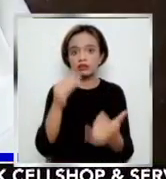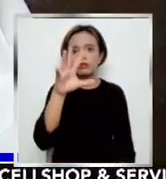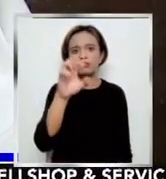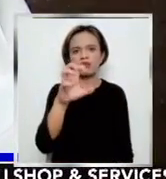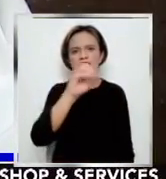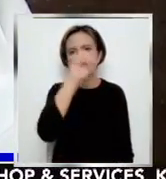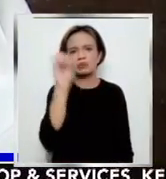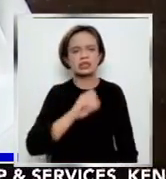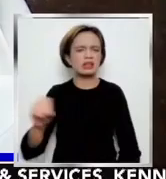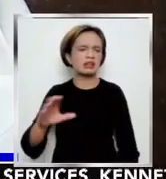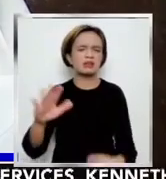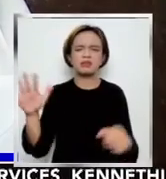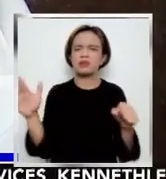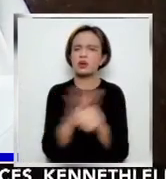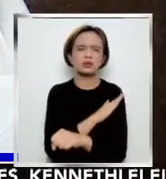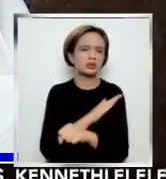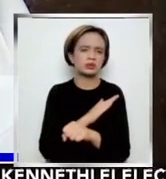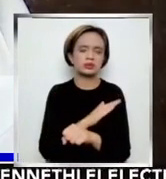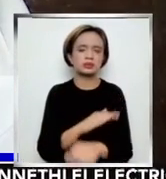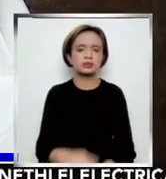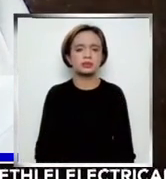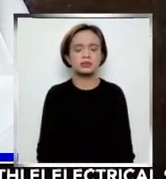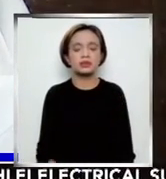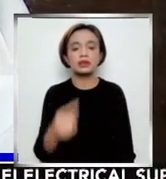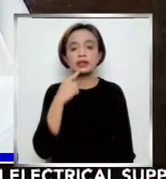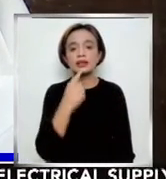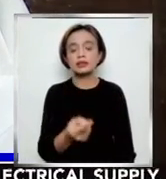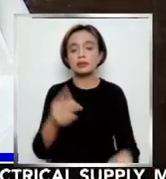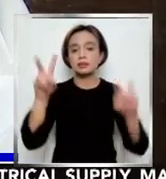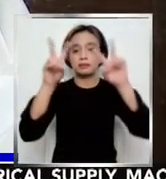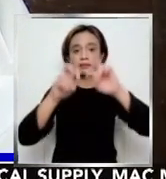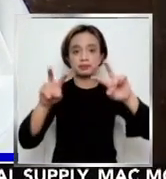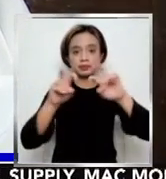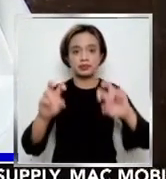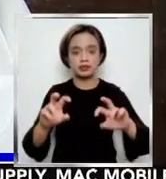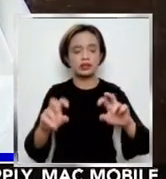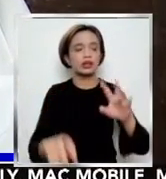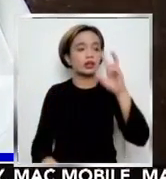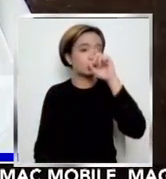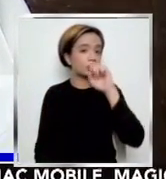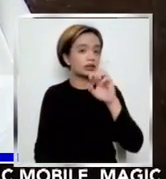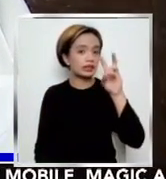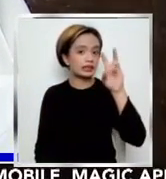raw. Based on the studies daw, itong 65 years old and above,